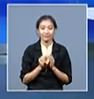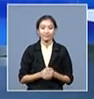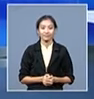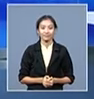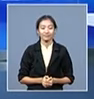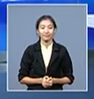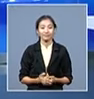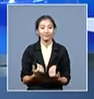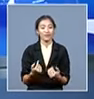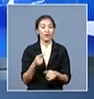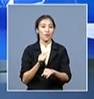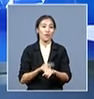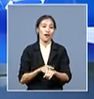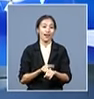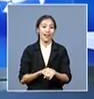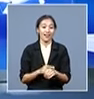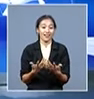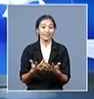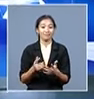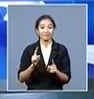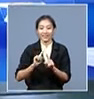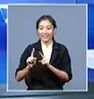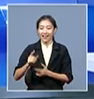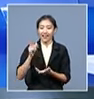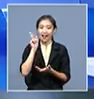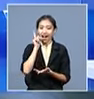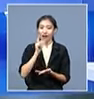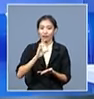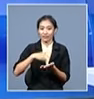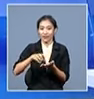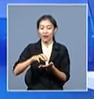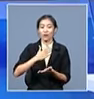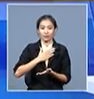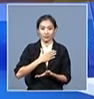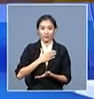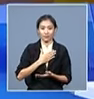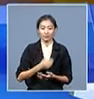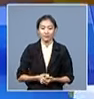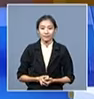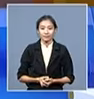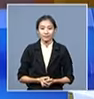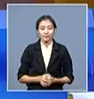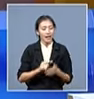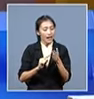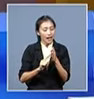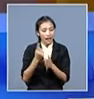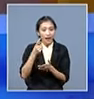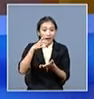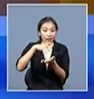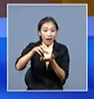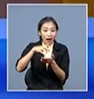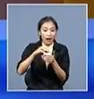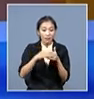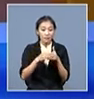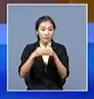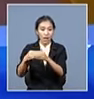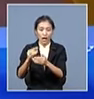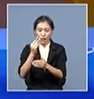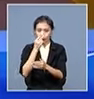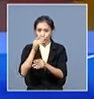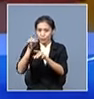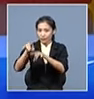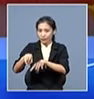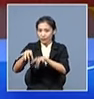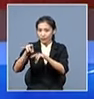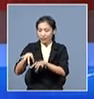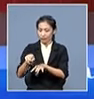ลาเด่นสุดซ่าฮาสุดแซ่บกับแน่นยศภักดิ์รักเวิร์กันแล้วนะคะข่าวแรกค่ะพาคุณผู้ชมไปที่แดนจิงโจ้ไปชมโคร